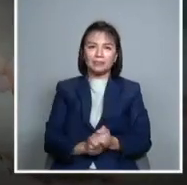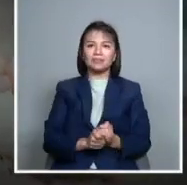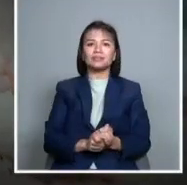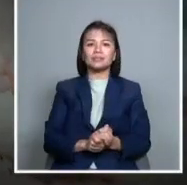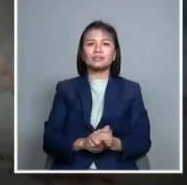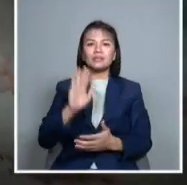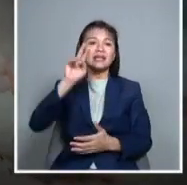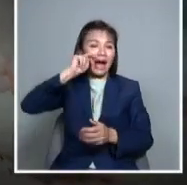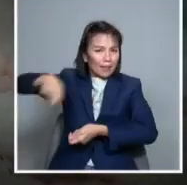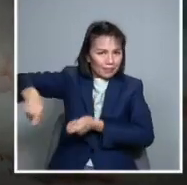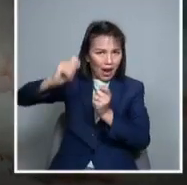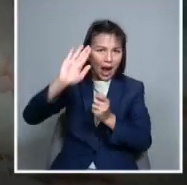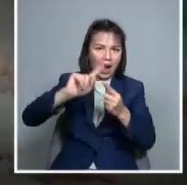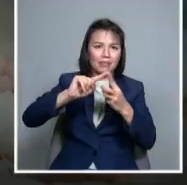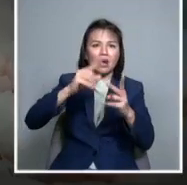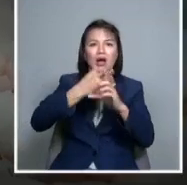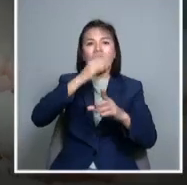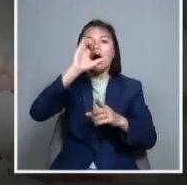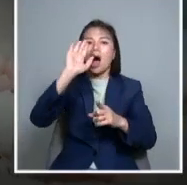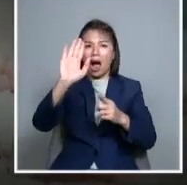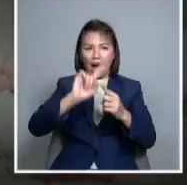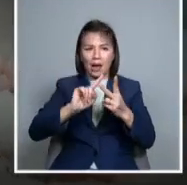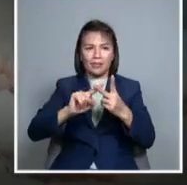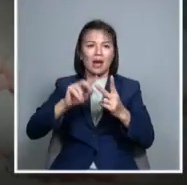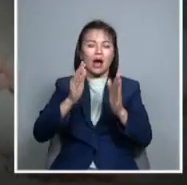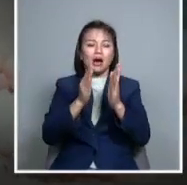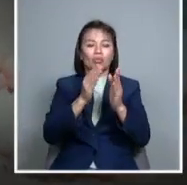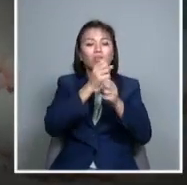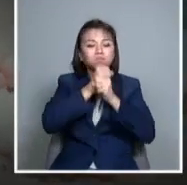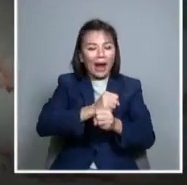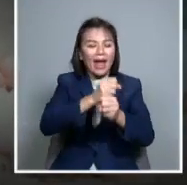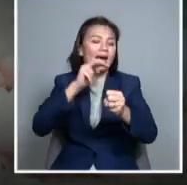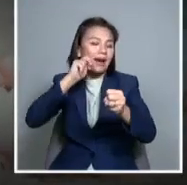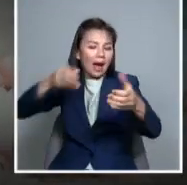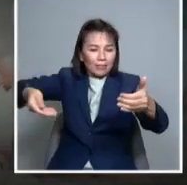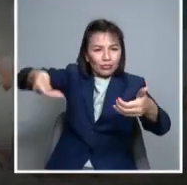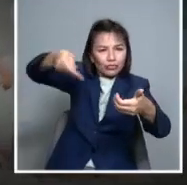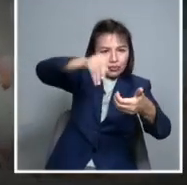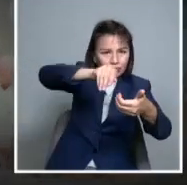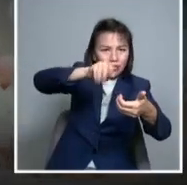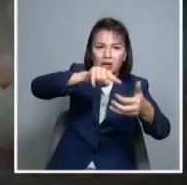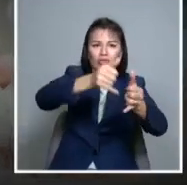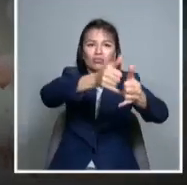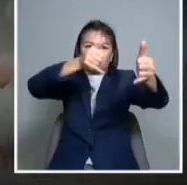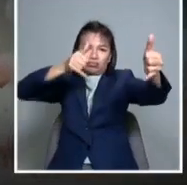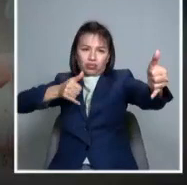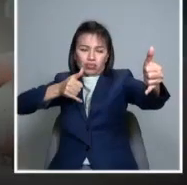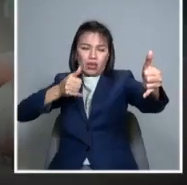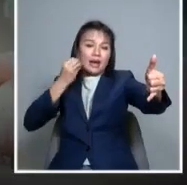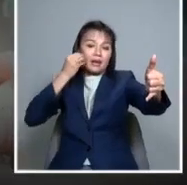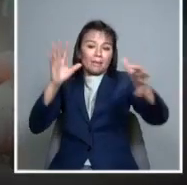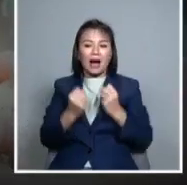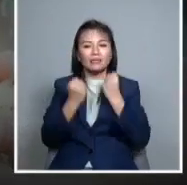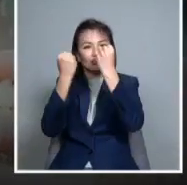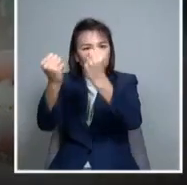บ้างห้ามเล่นน้ำและสุรางดการรดน้ำขอพรผู้ใหญ่ให้อยู่ระยะห่างกัน 1ถึง 2เมตรรถเดินทางกลับ